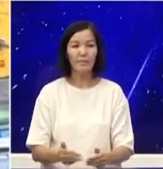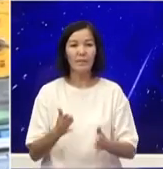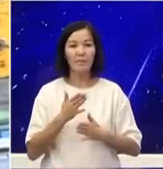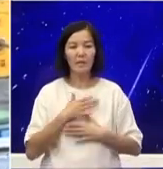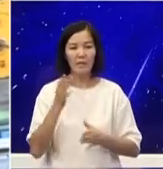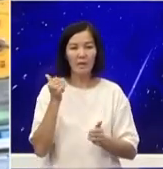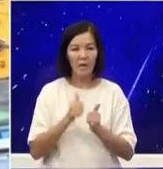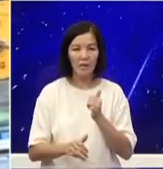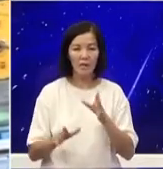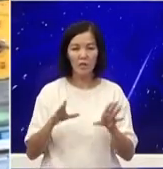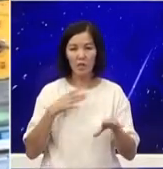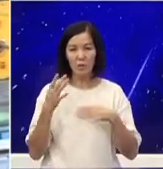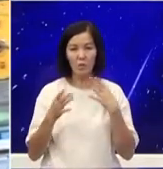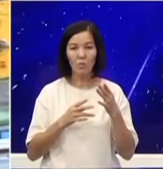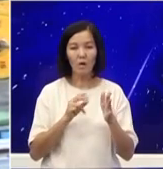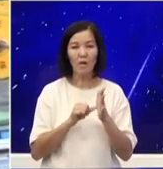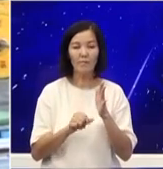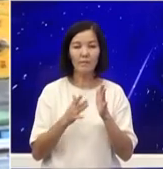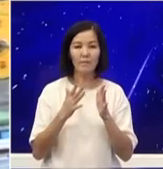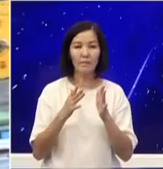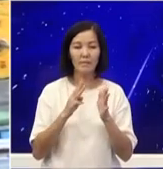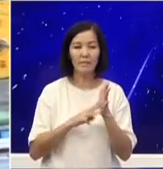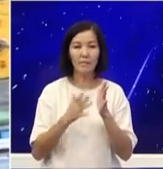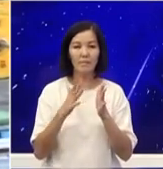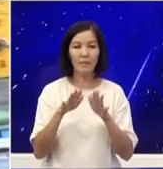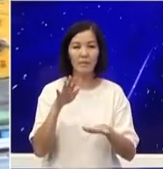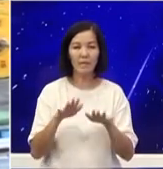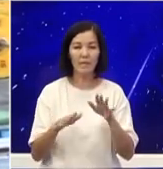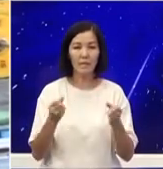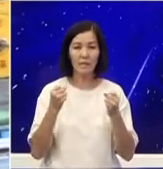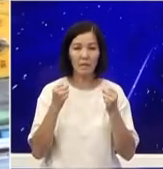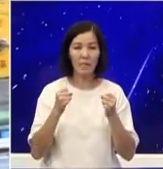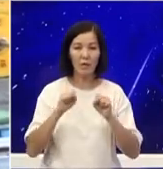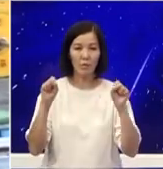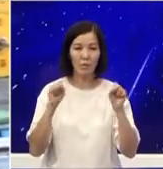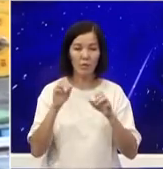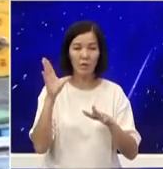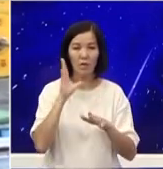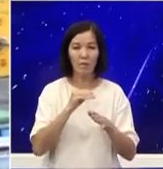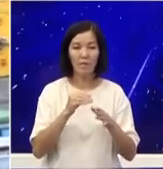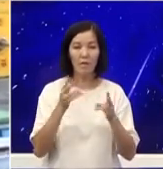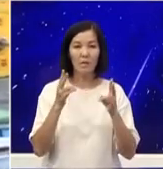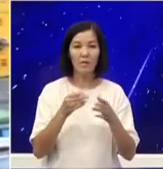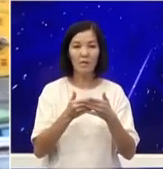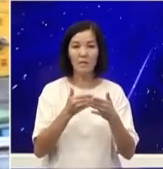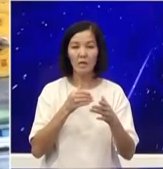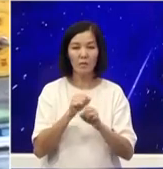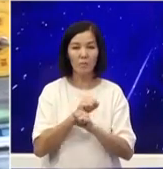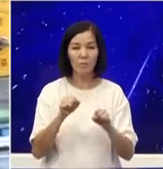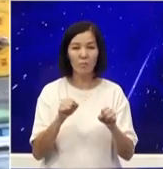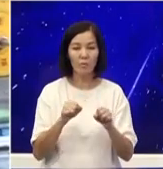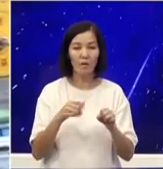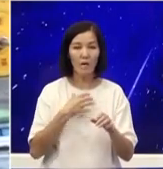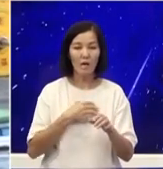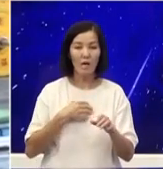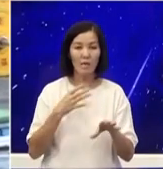жаттығу сайын 65-85 келі салмақ көтеріп дайындалам. Асықпауға тырысам. Жарыс алдында жарақат алып қалмау керек. Біздің алаңсыз